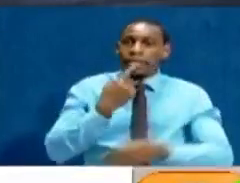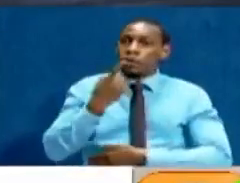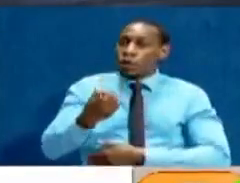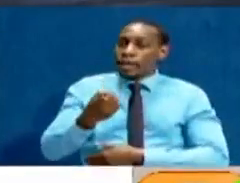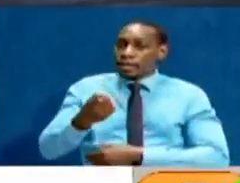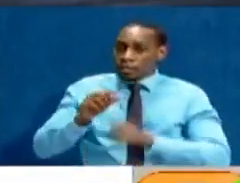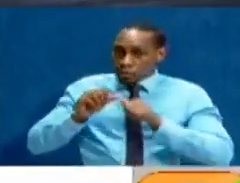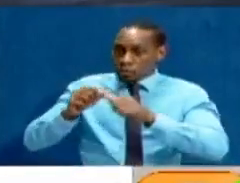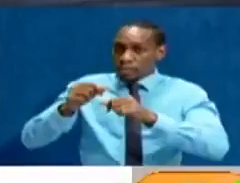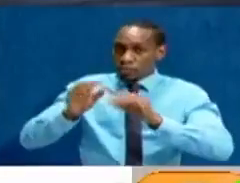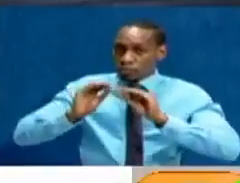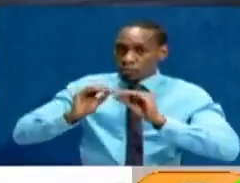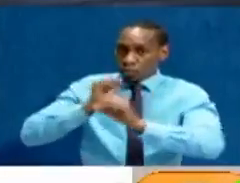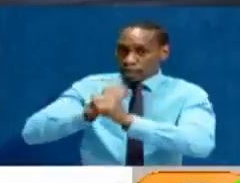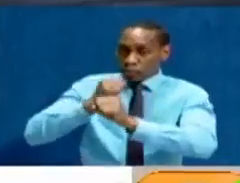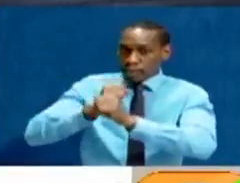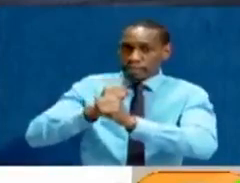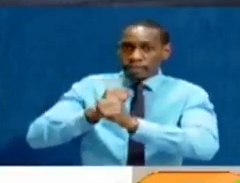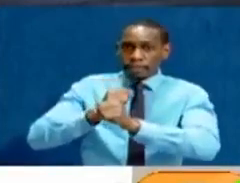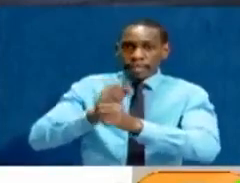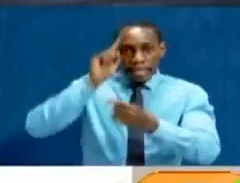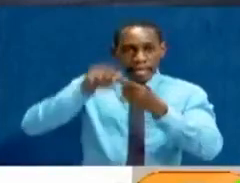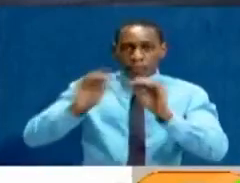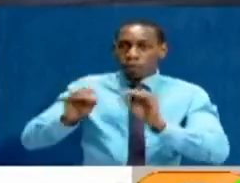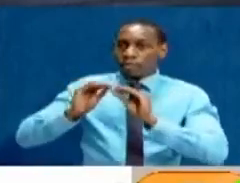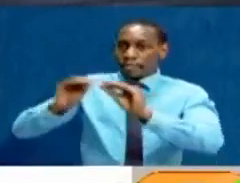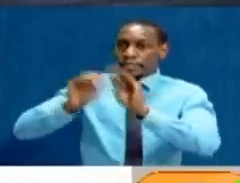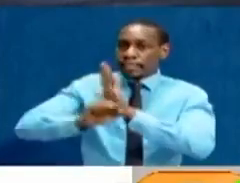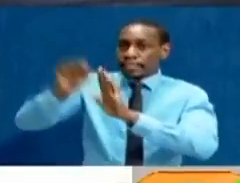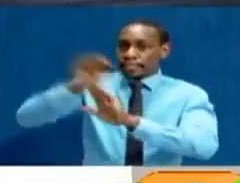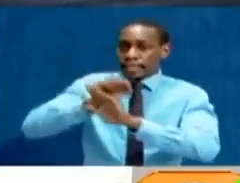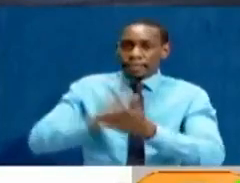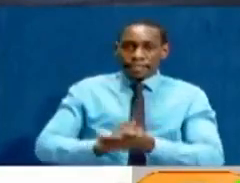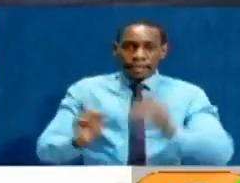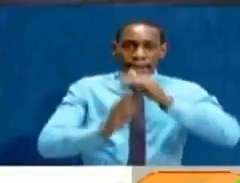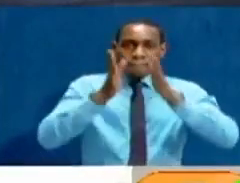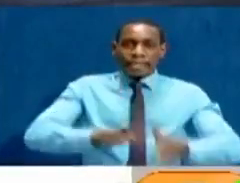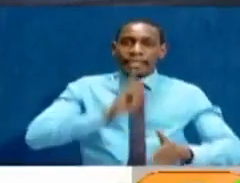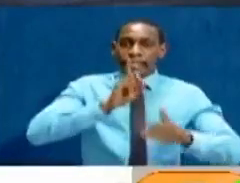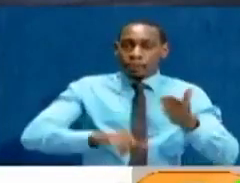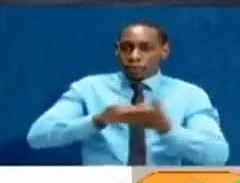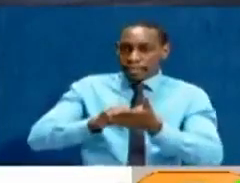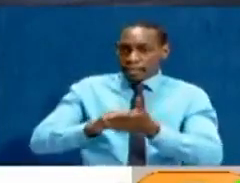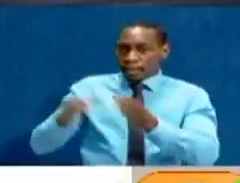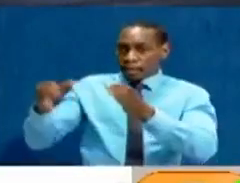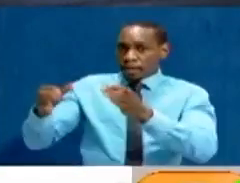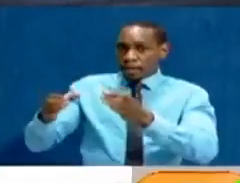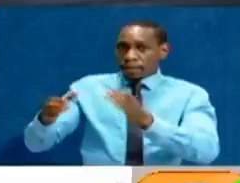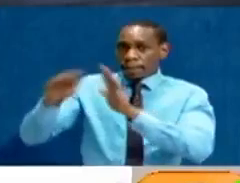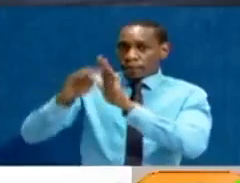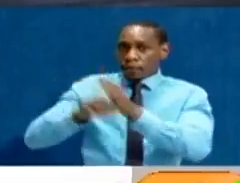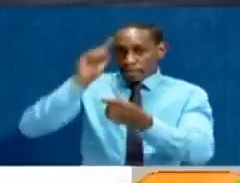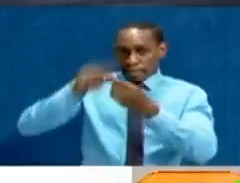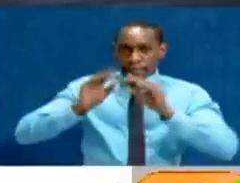wameagizwa kufanya kunradhi hayanuii kufunza mtaala. Magoha anasema kuwa mpango huo